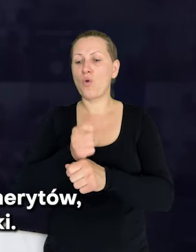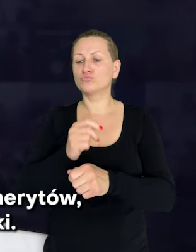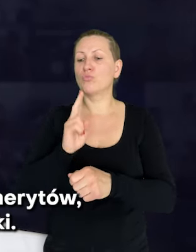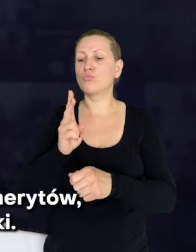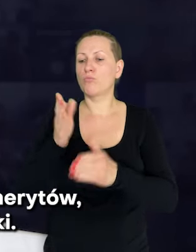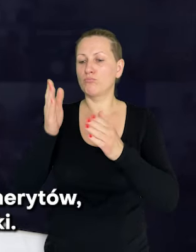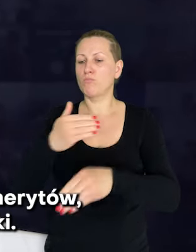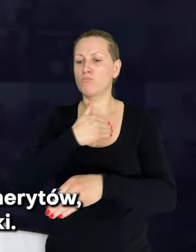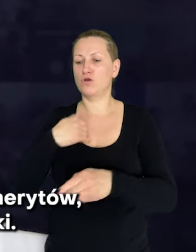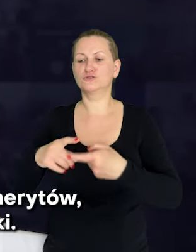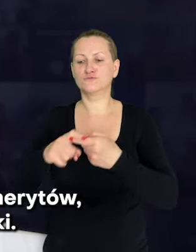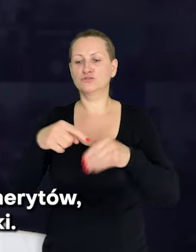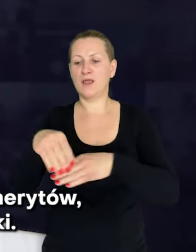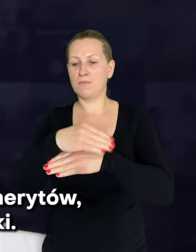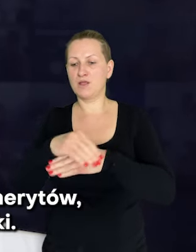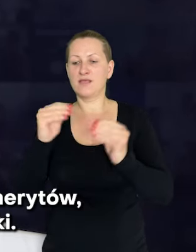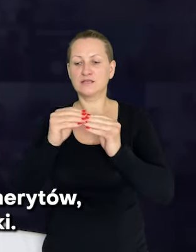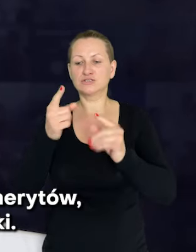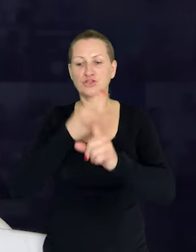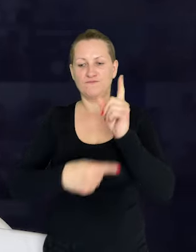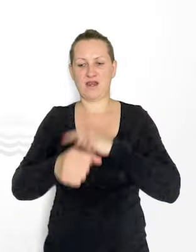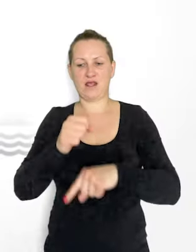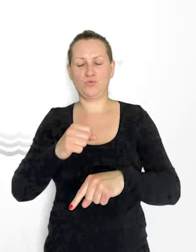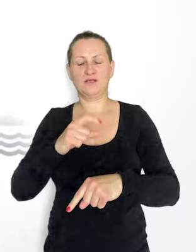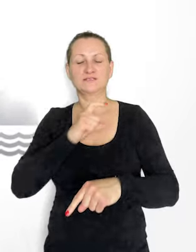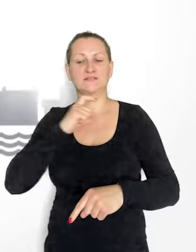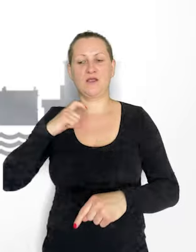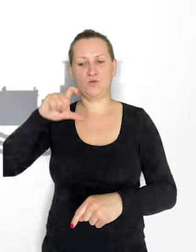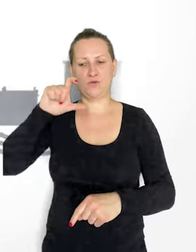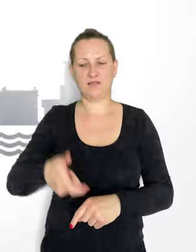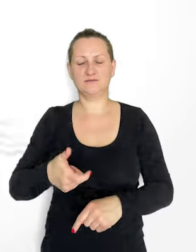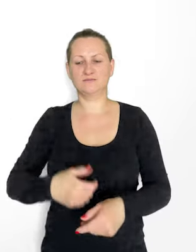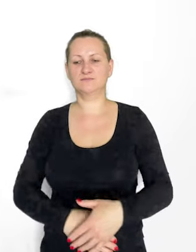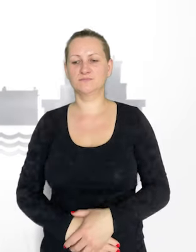Związek Emerytów, Rencistów i Inwalidów Starogard Gdański.